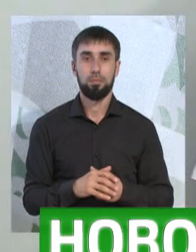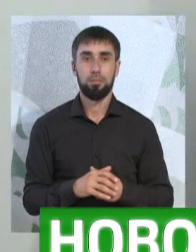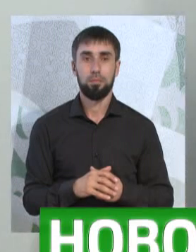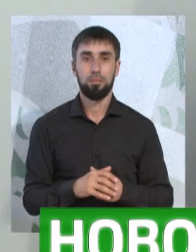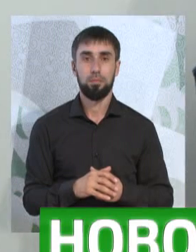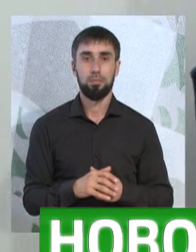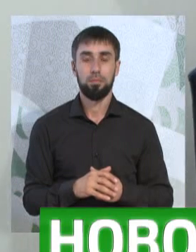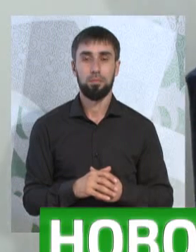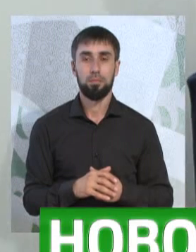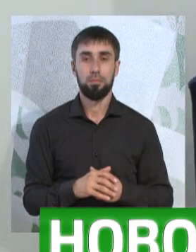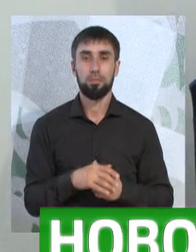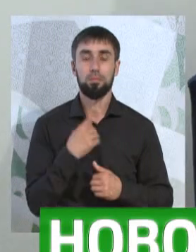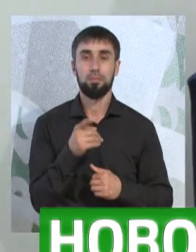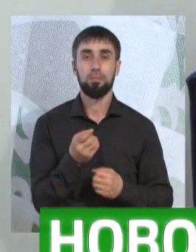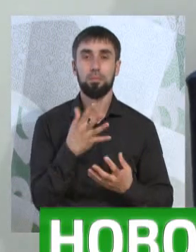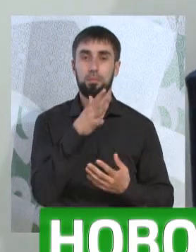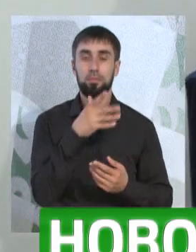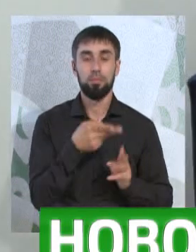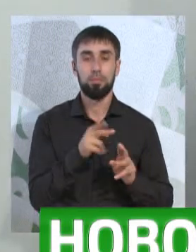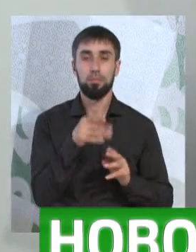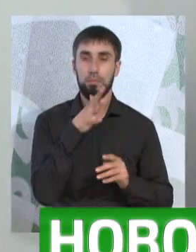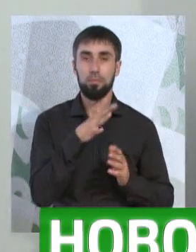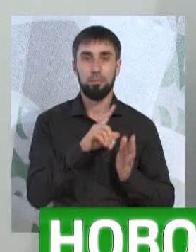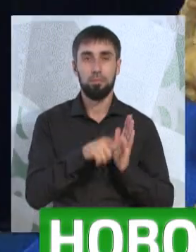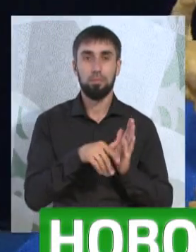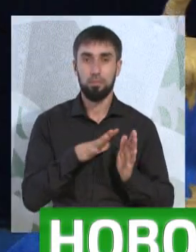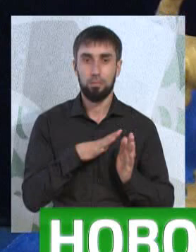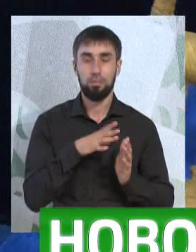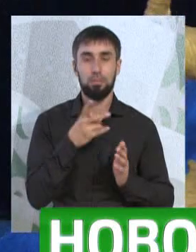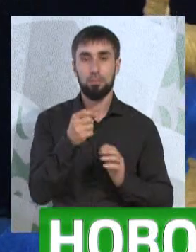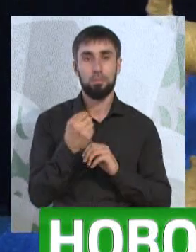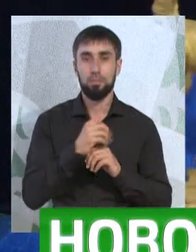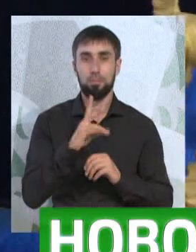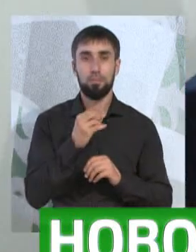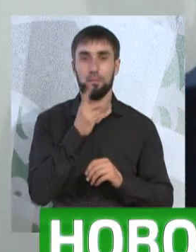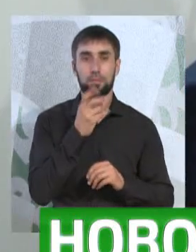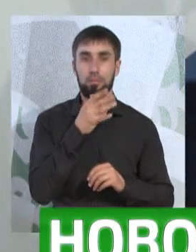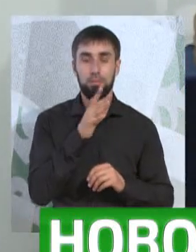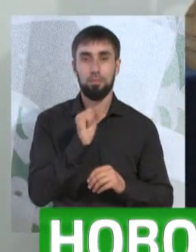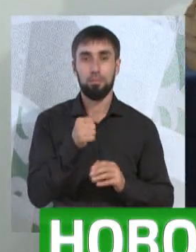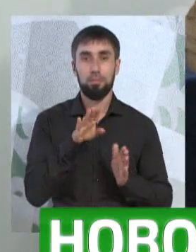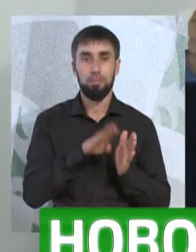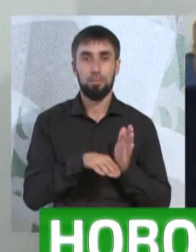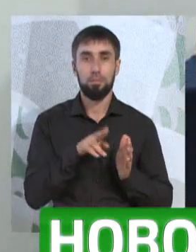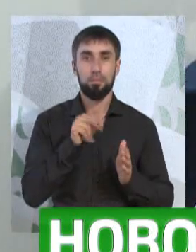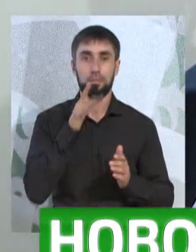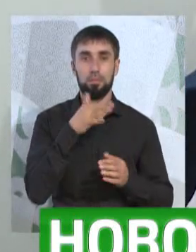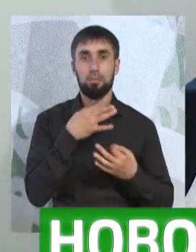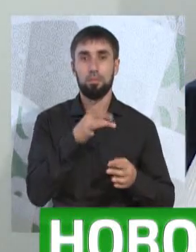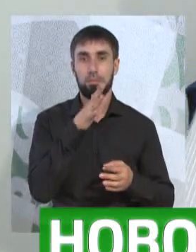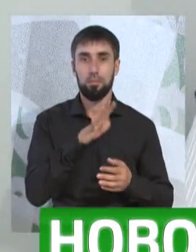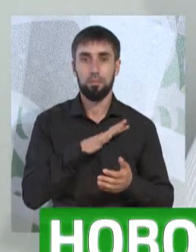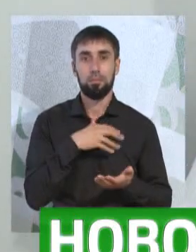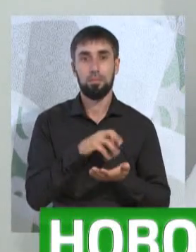Времени, может, много ушло. Эта работа делалась не на заказ, не на время, а так. Когда свободное время было,